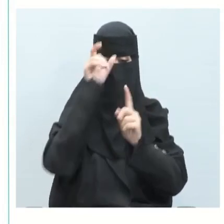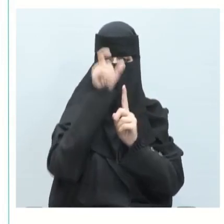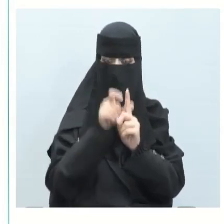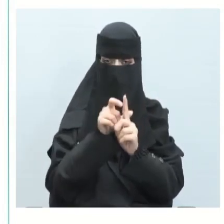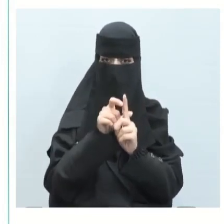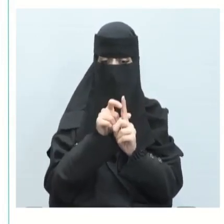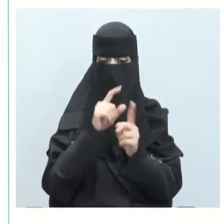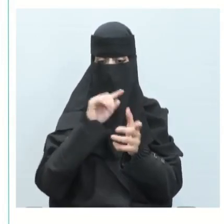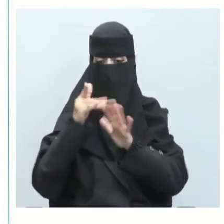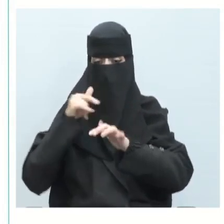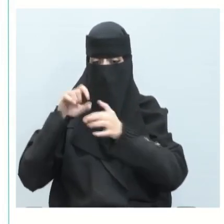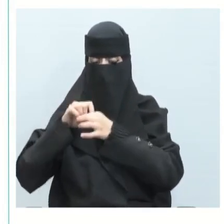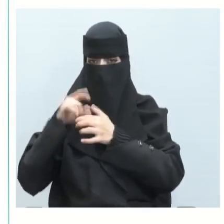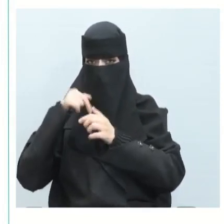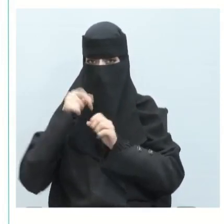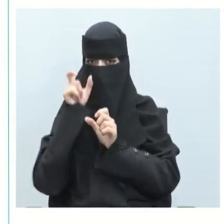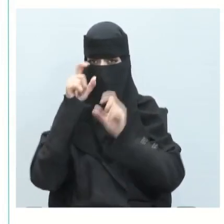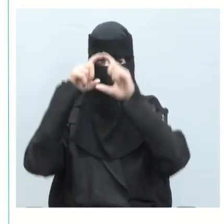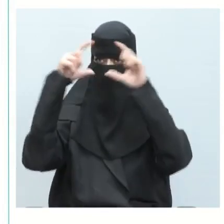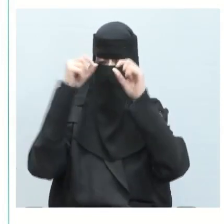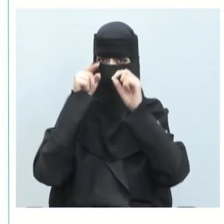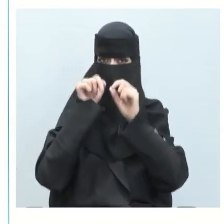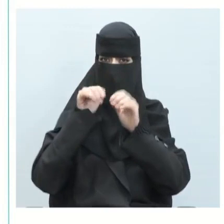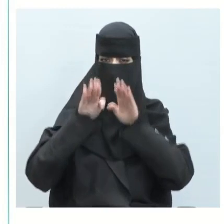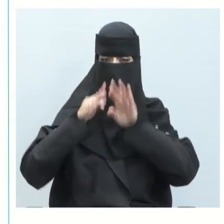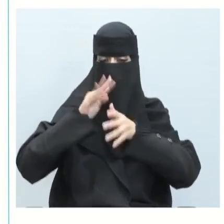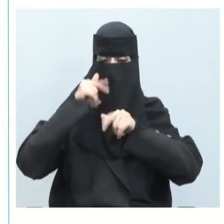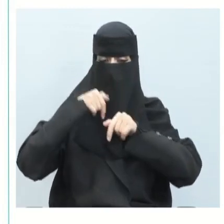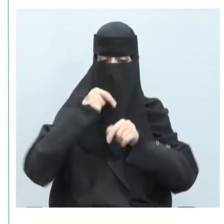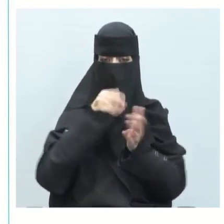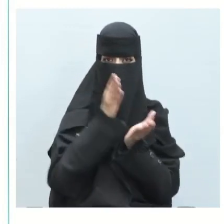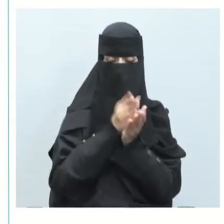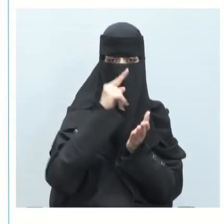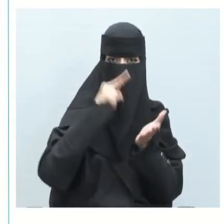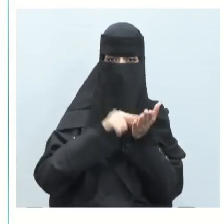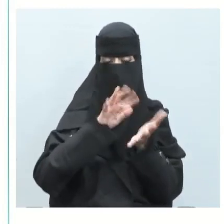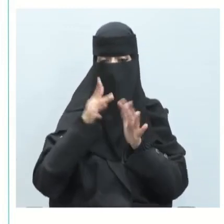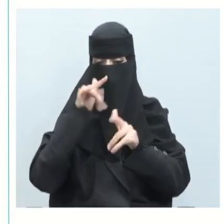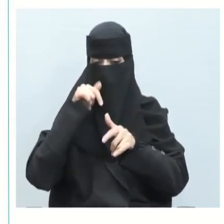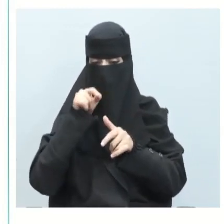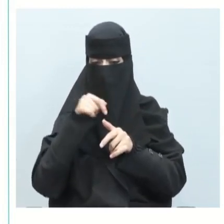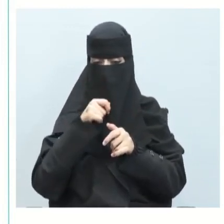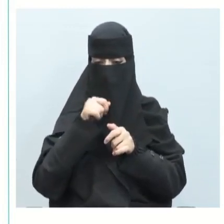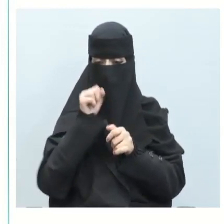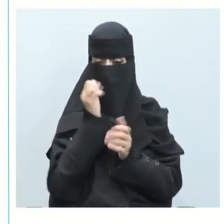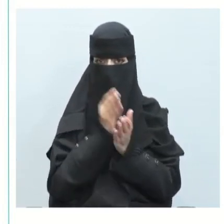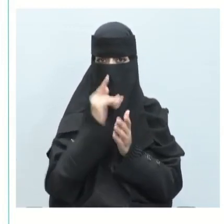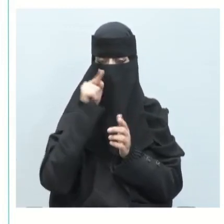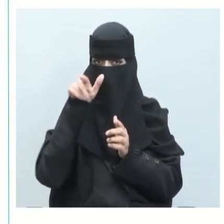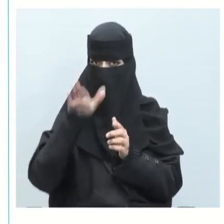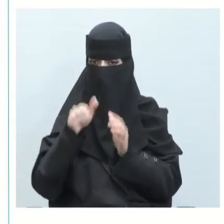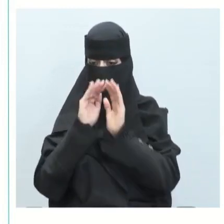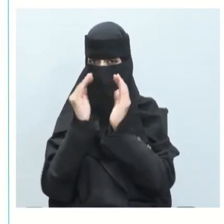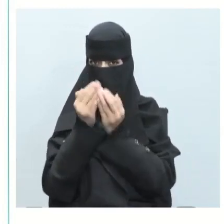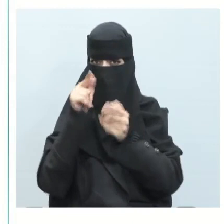العملاء منتج بعلامه تجاريه معين مرجحا يظلوا مخلصين بحكم ان يرون مثلا انفسهم في هذا